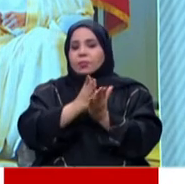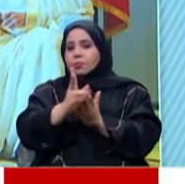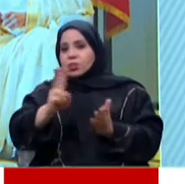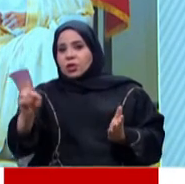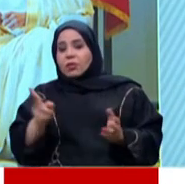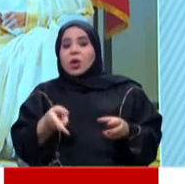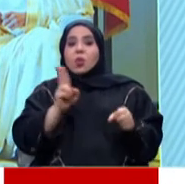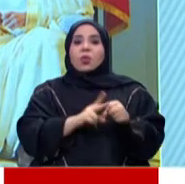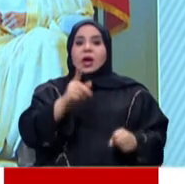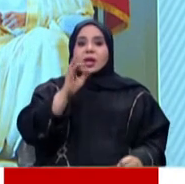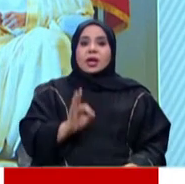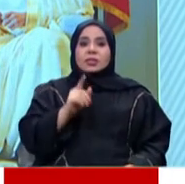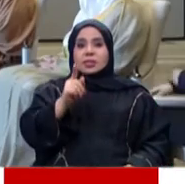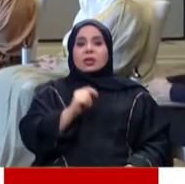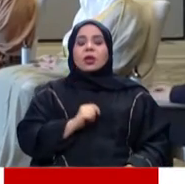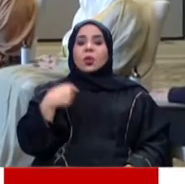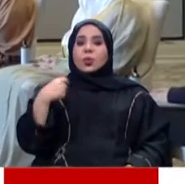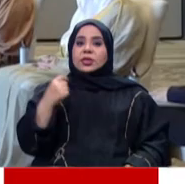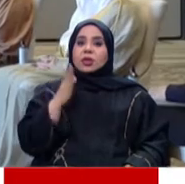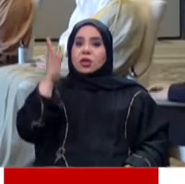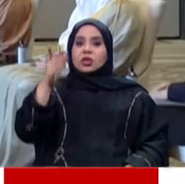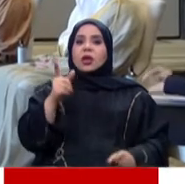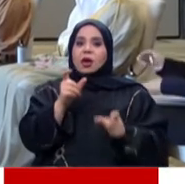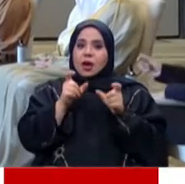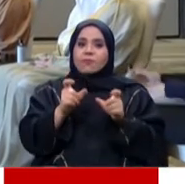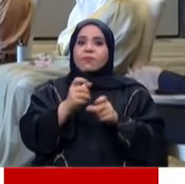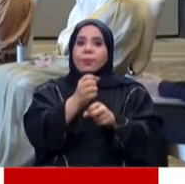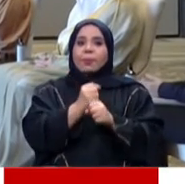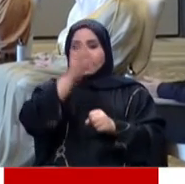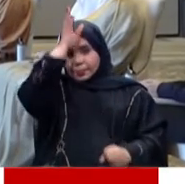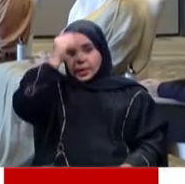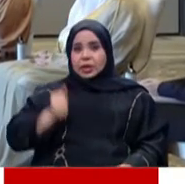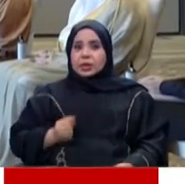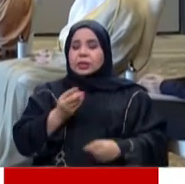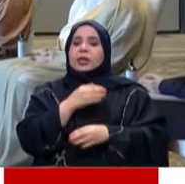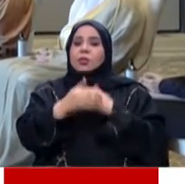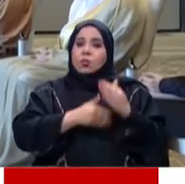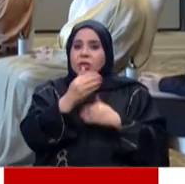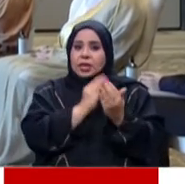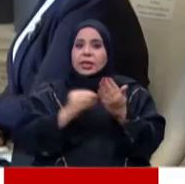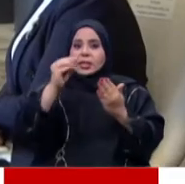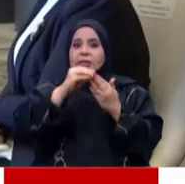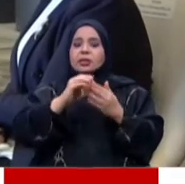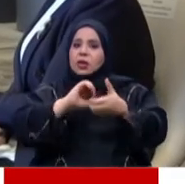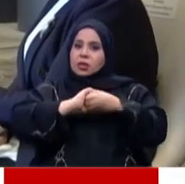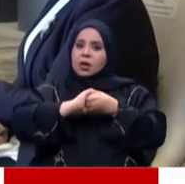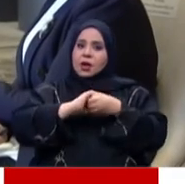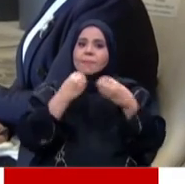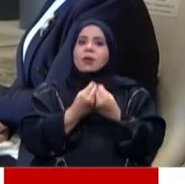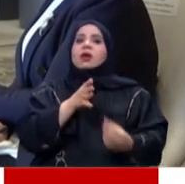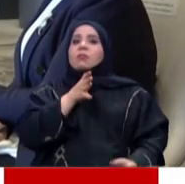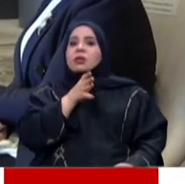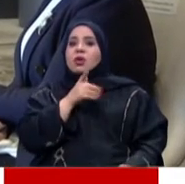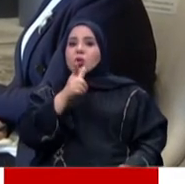شتى المجالات، مؤكدا سعادته حرص مملكة البحرين على مواصلة تعزيز علاقات الصداقة مع البوسنة والهرسك في